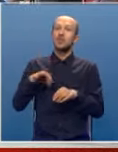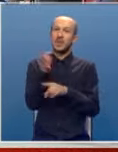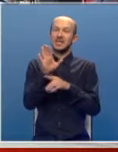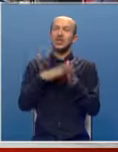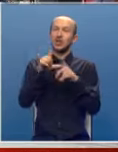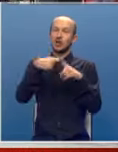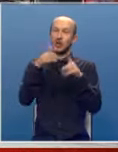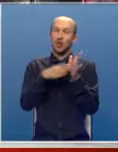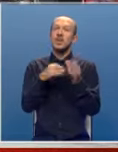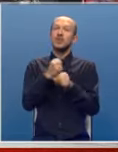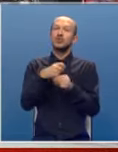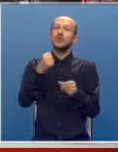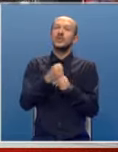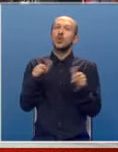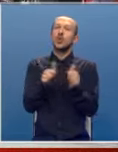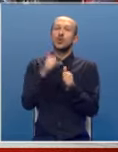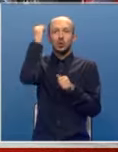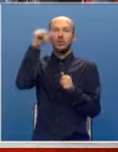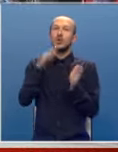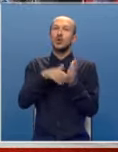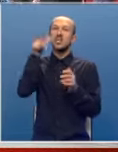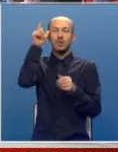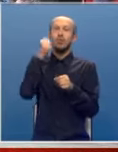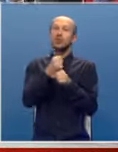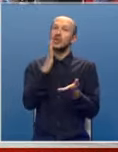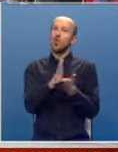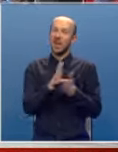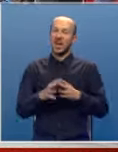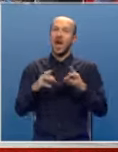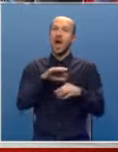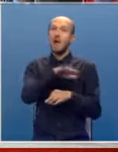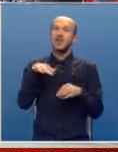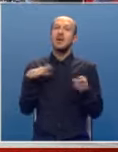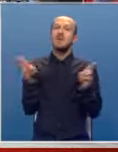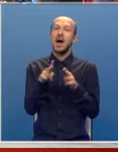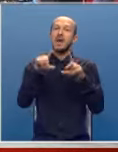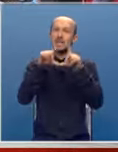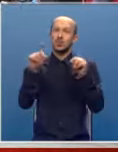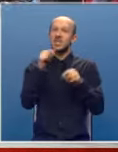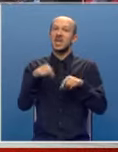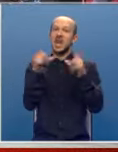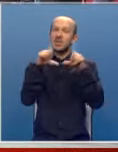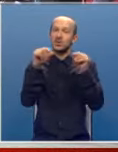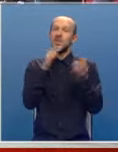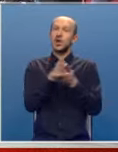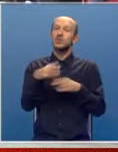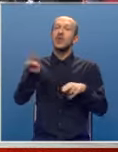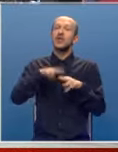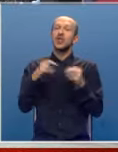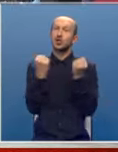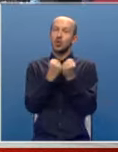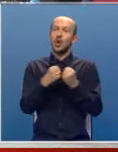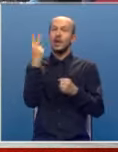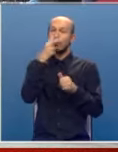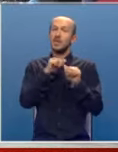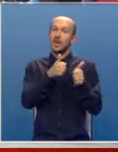Dodikom, stojimo čvrsto u Srbiju i Kosovo i Metohiju da ćemo podržavati uvijek, a mi male institucije, javne institucije, iako smo najveća škola, naravno